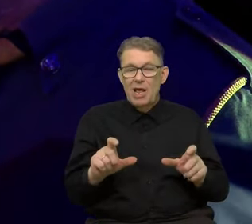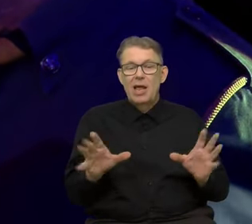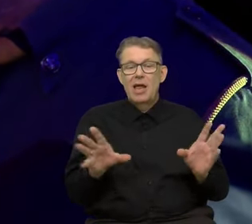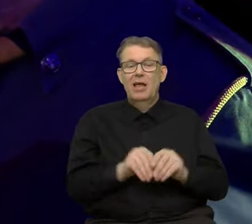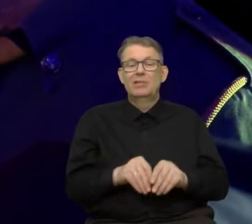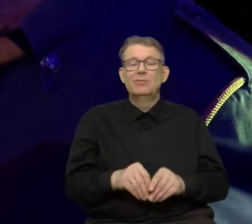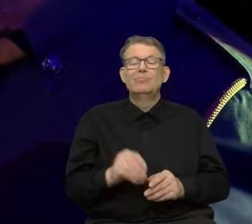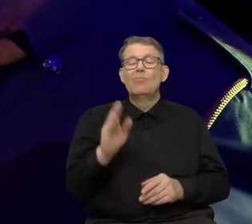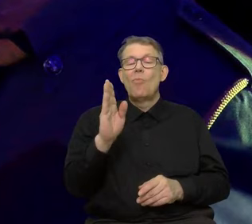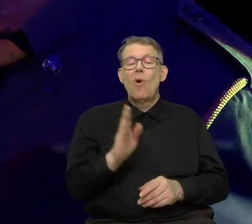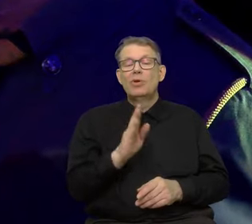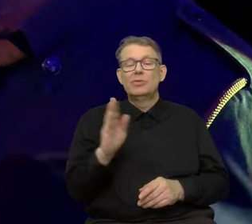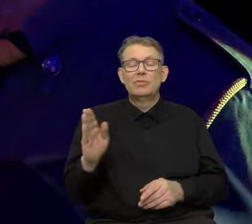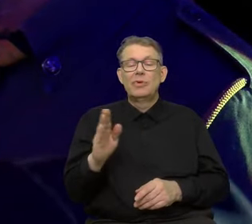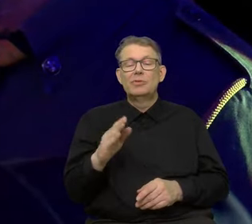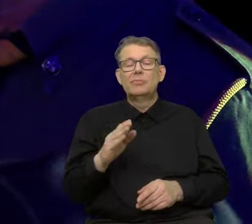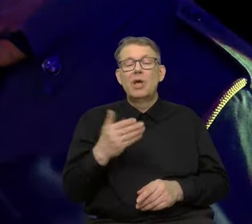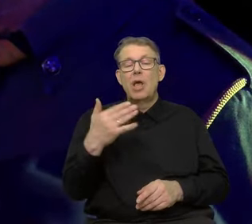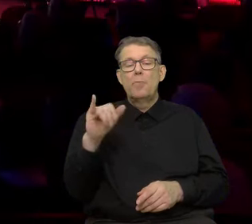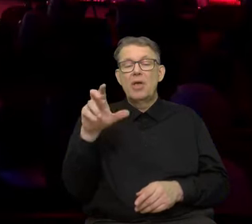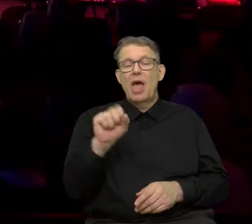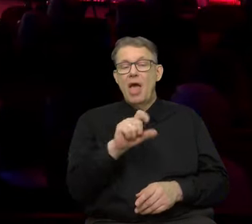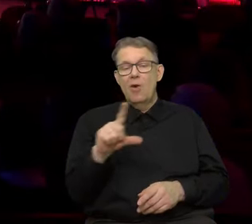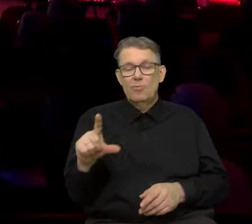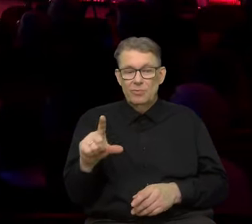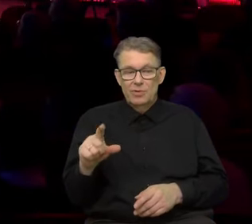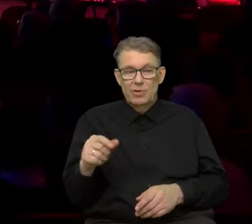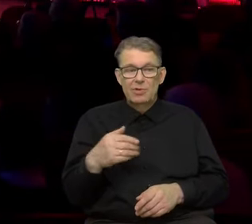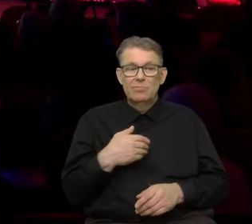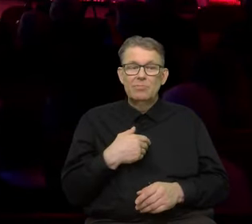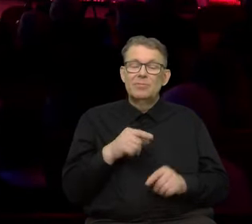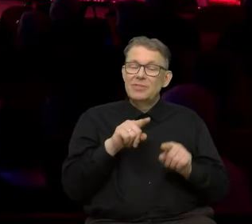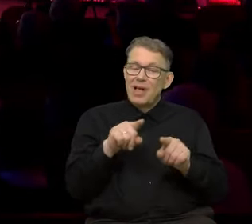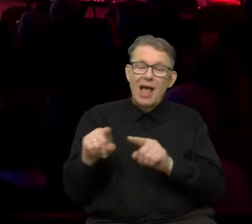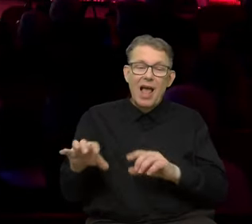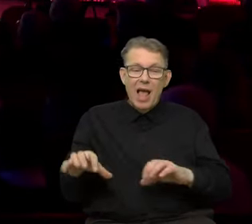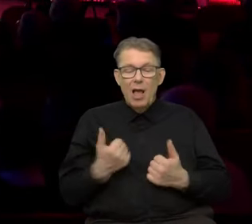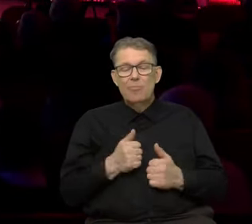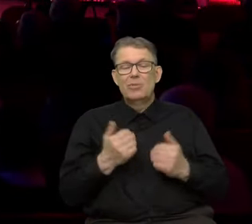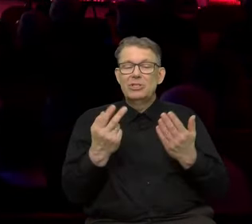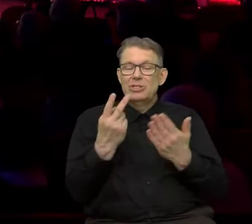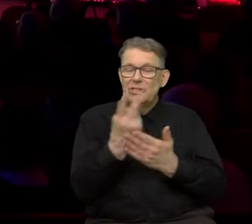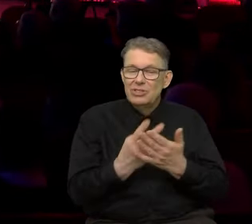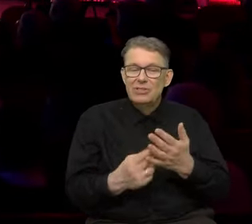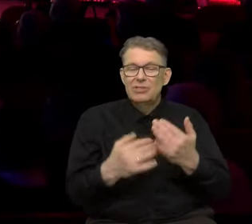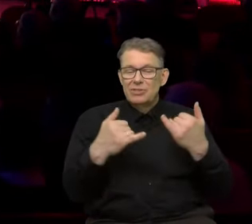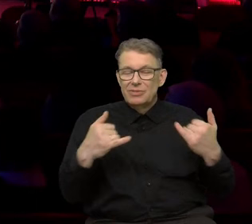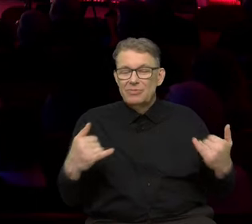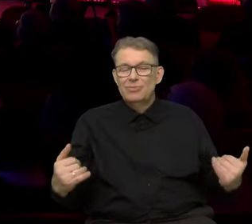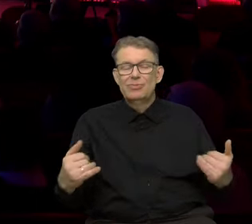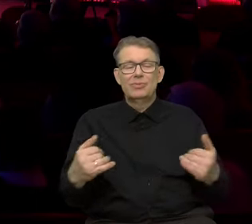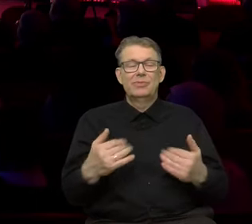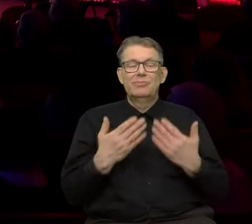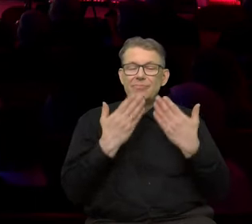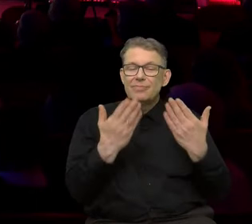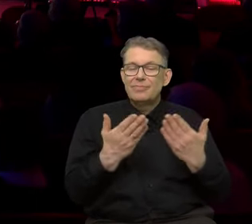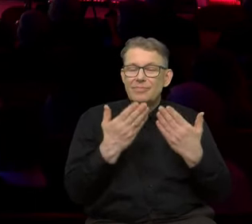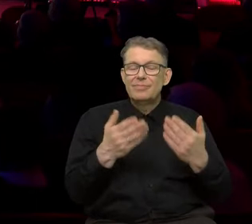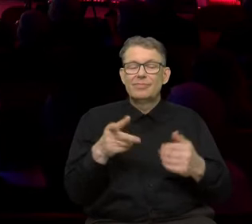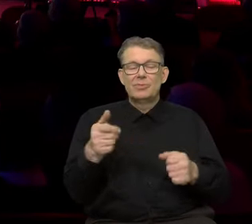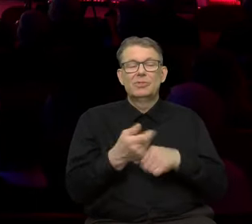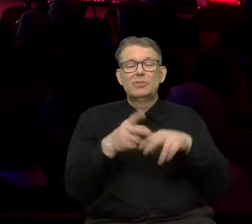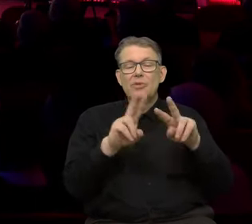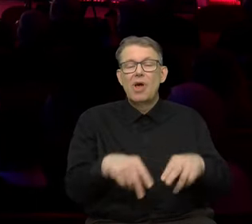błogosławionym Michałem. Zachęcamy, by zgłębiać jego dzieło, jego dziedzictwo, które pozostawił, oraz